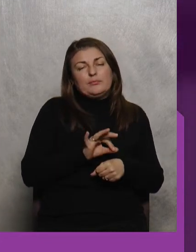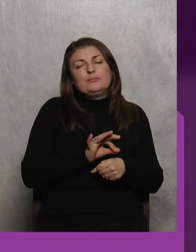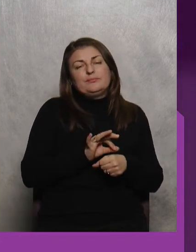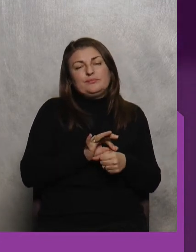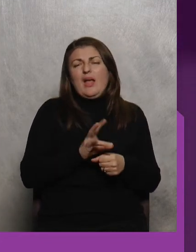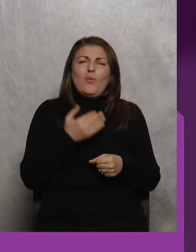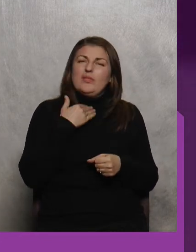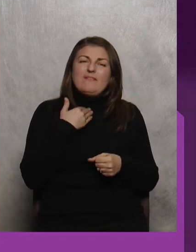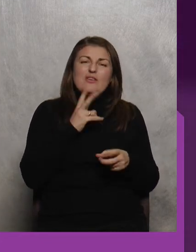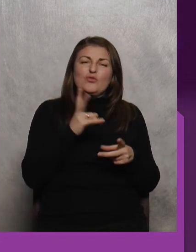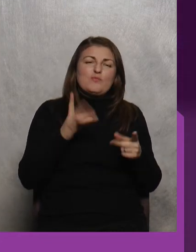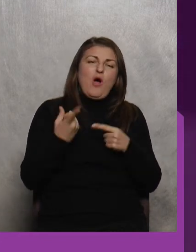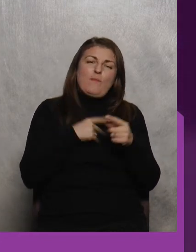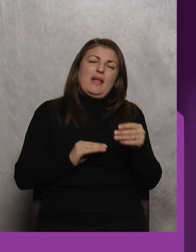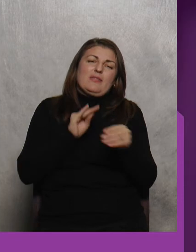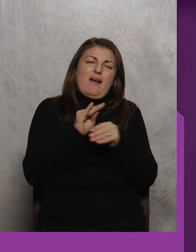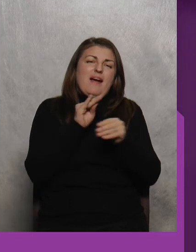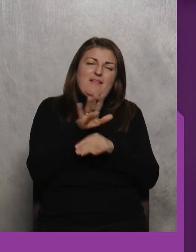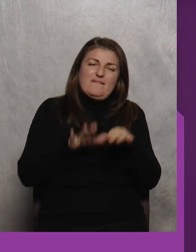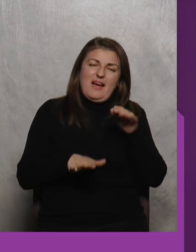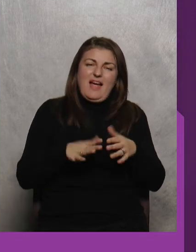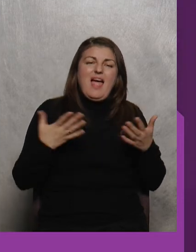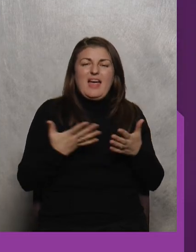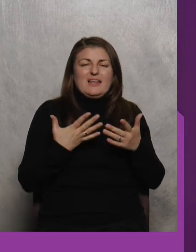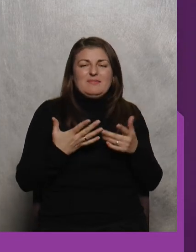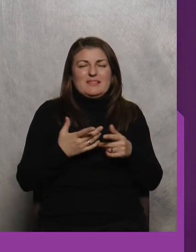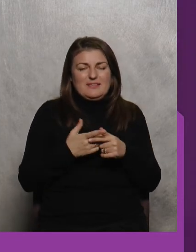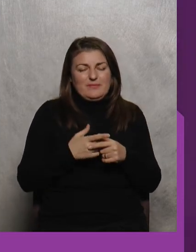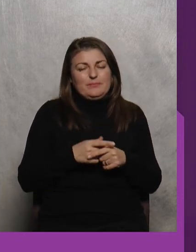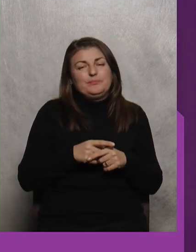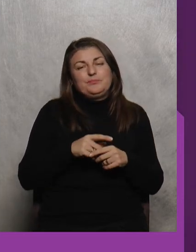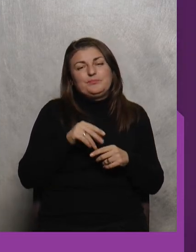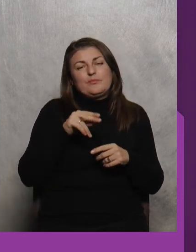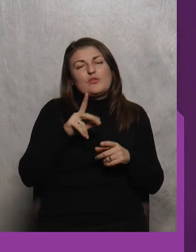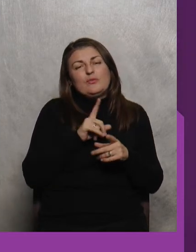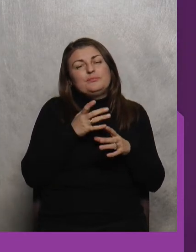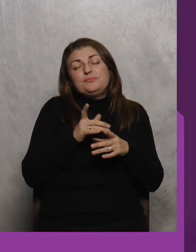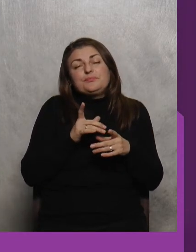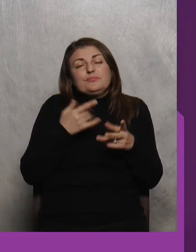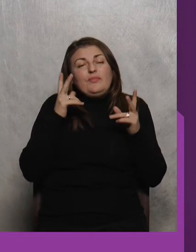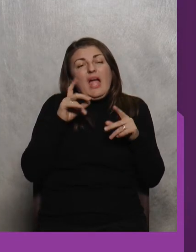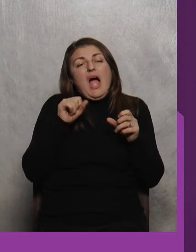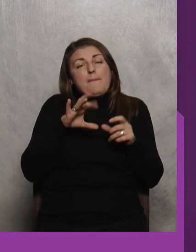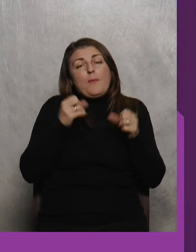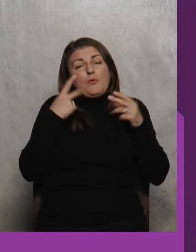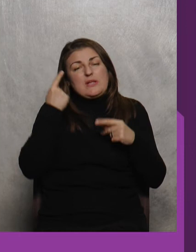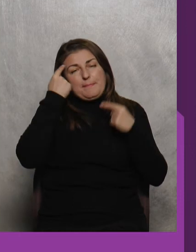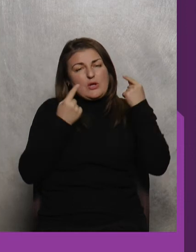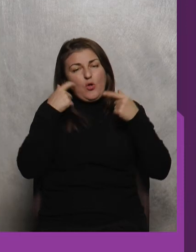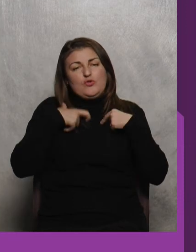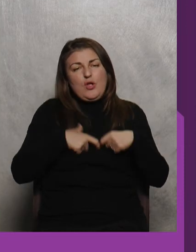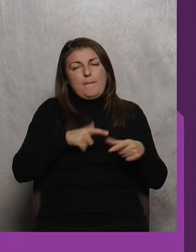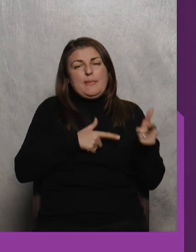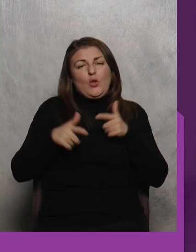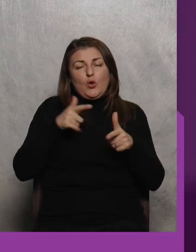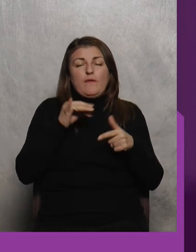ну навряд чи хтось буде наганяти якимись кнедликами чи Литві, що або не знаю, просто що там психологічна їдять. Підготовка